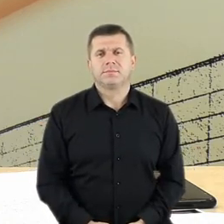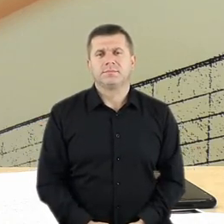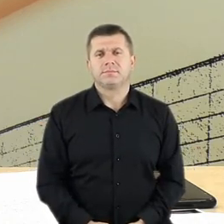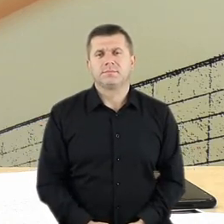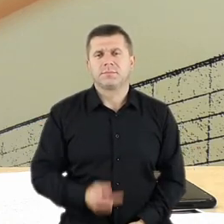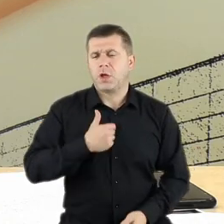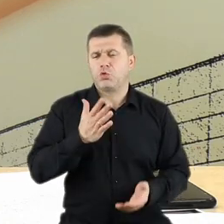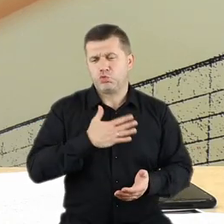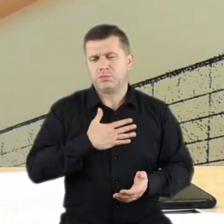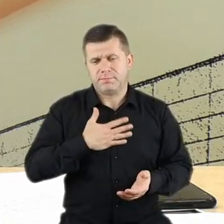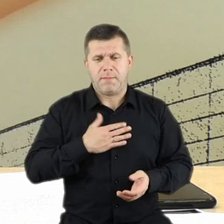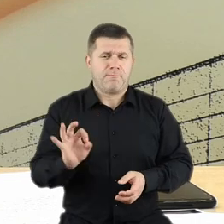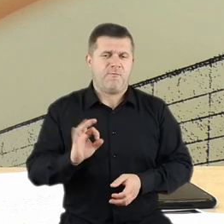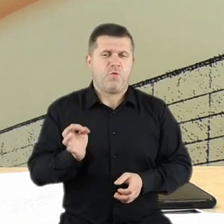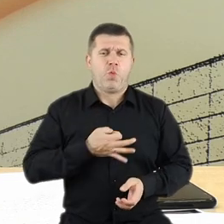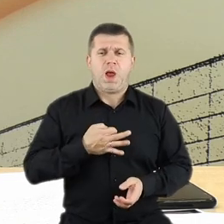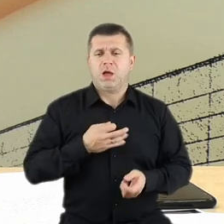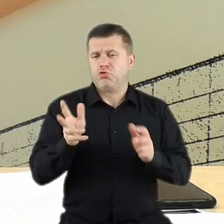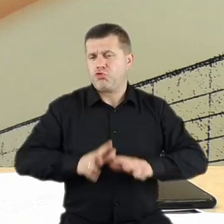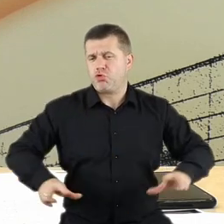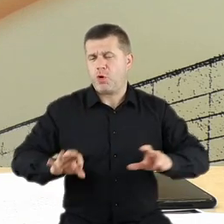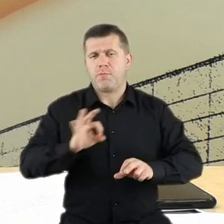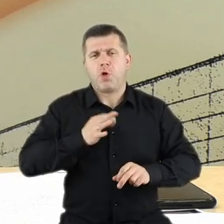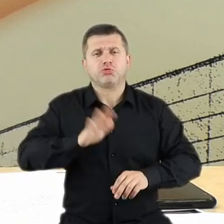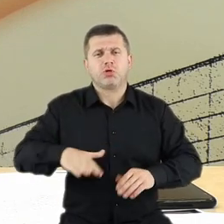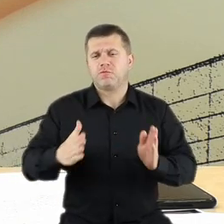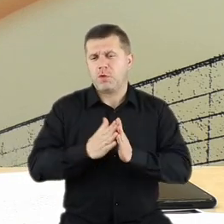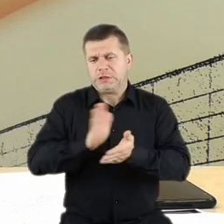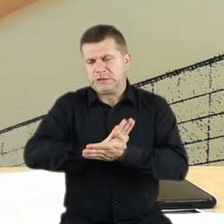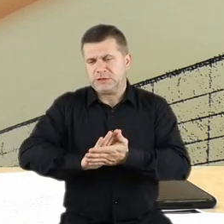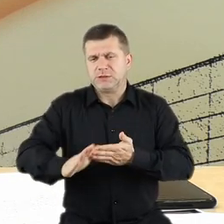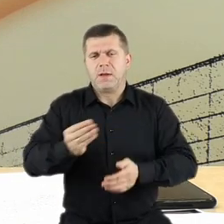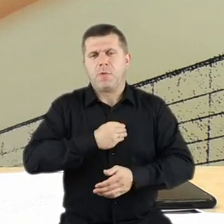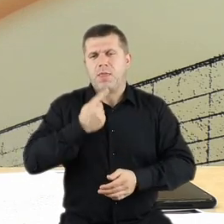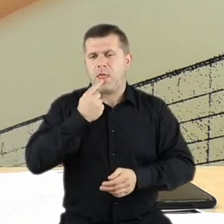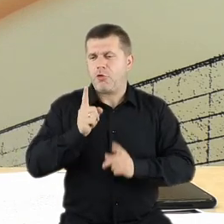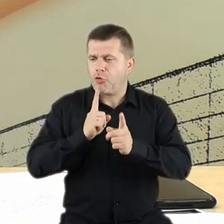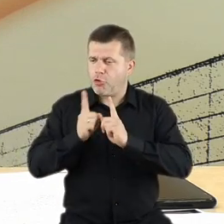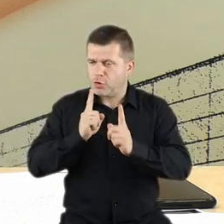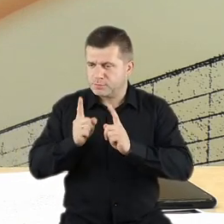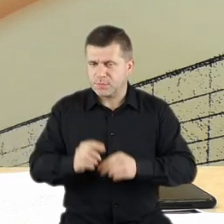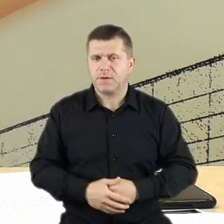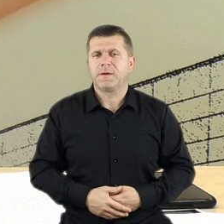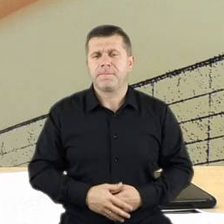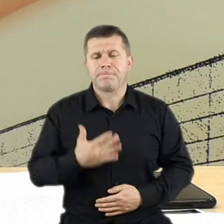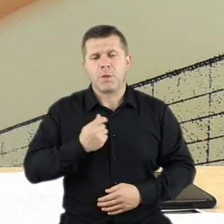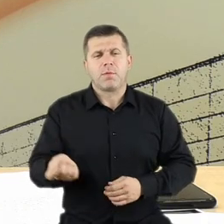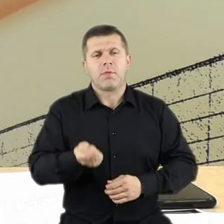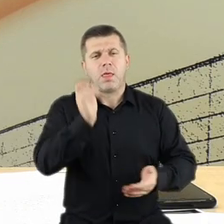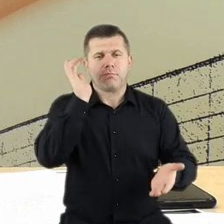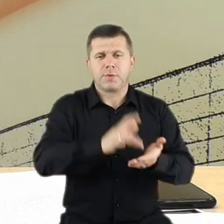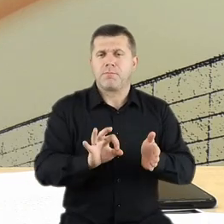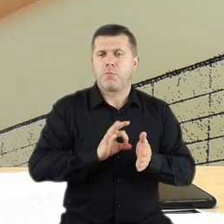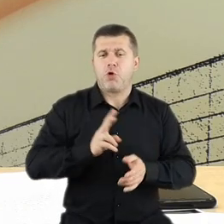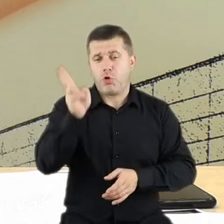że ja już założyłam własną rodzinę i w domu z dziećmi rozmawiałam czystym polskim językiem No to gdy pojechałam